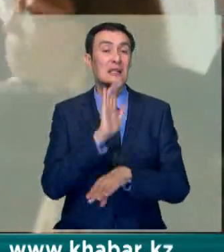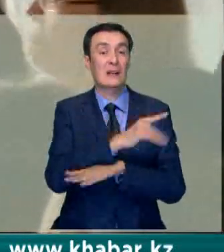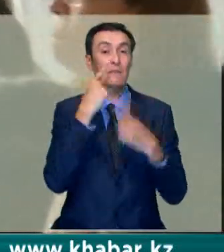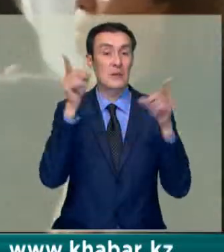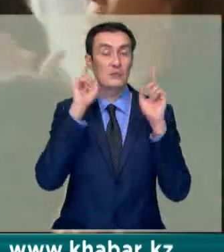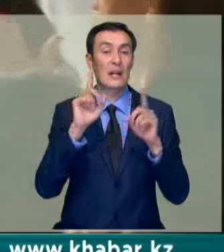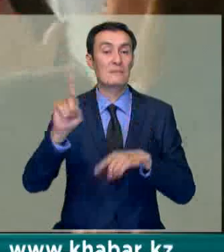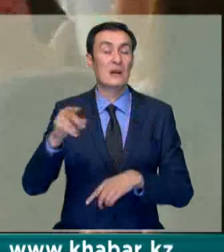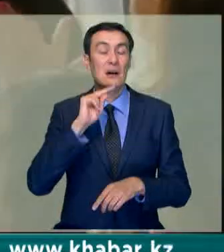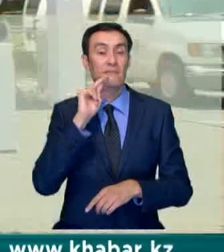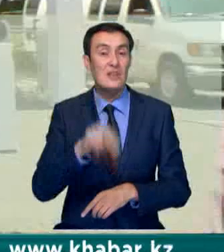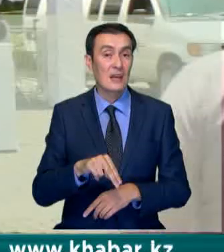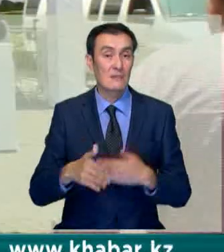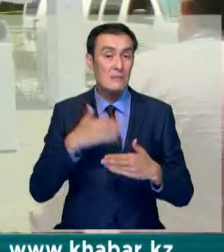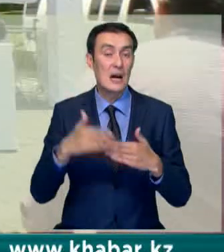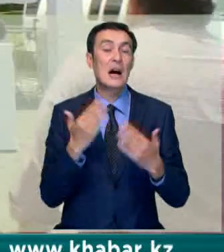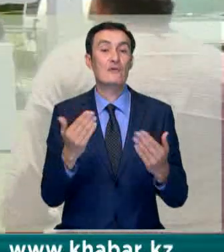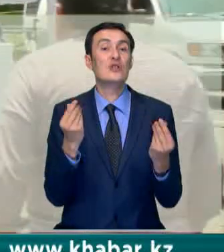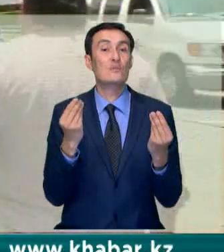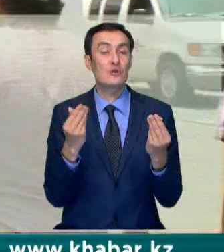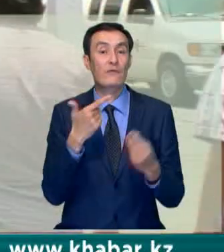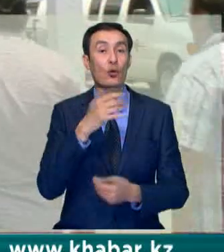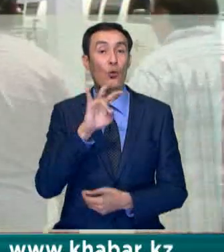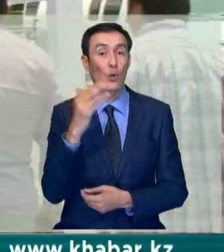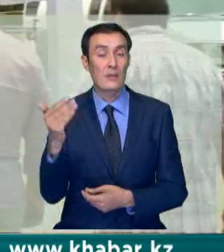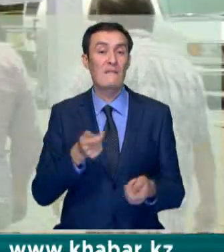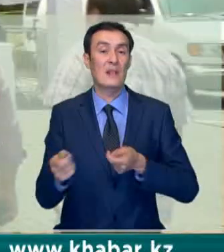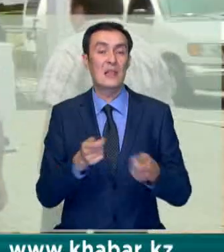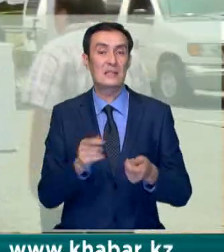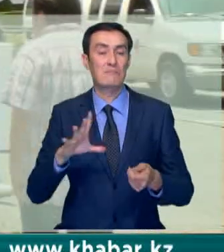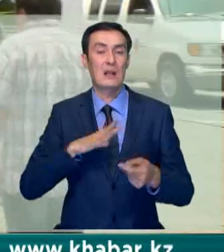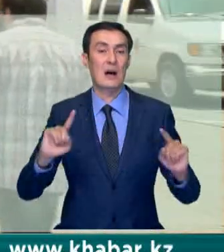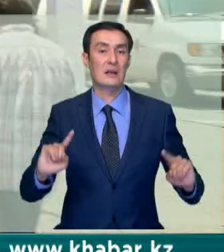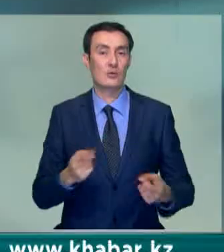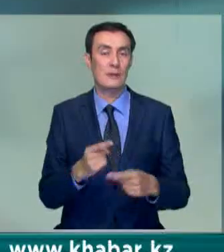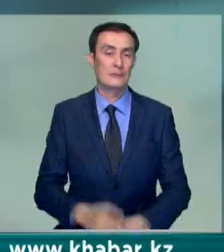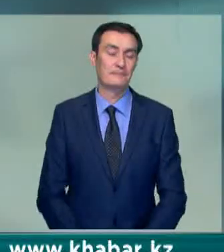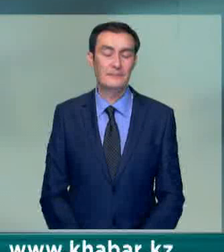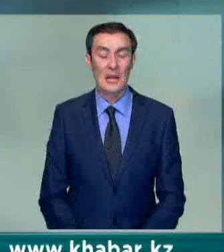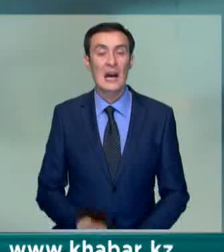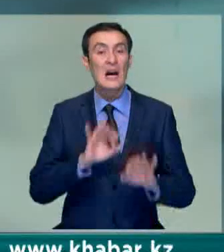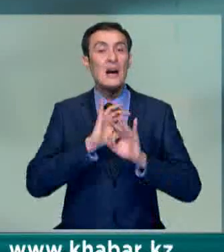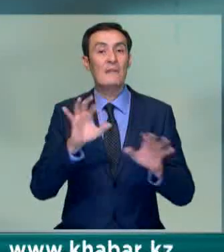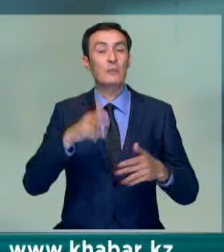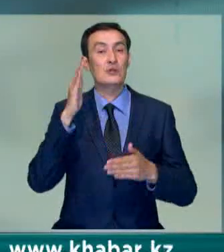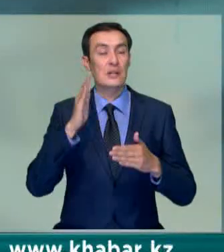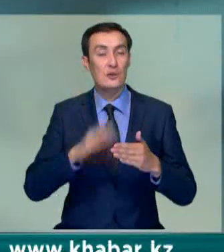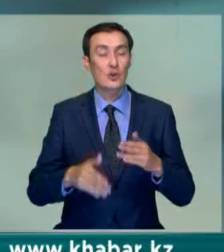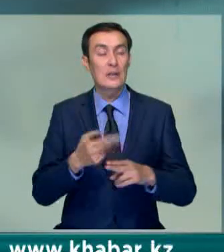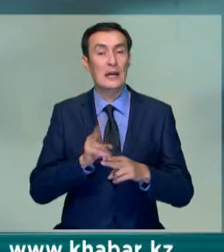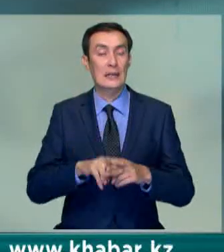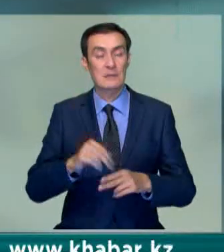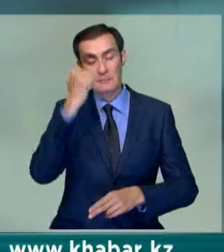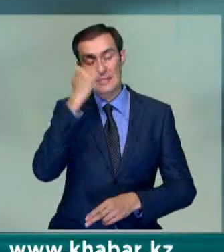для предъявления обвинения. А на все имущество Гона власти наложили арест. Выпуск завершен. Итоги дня мои